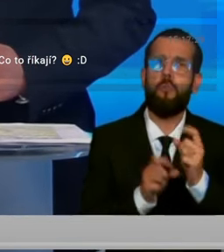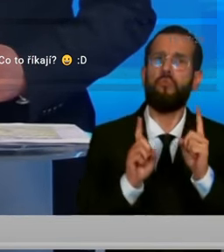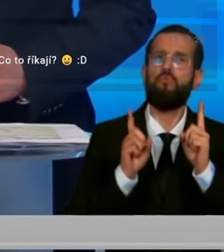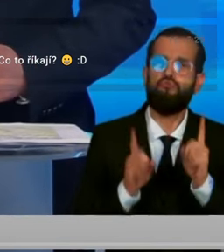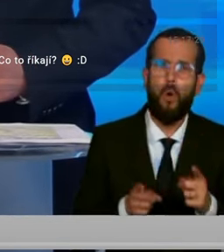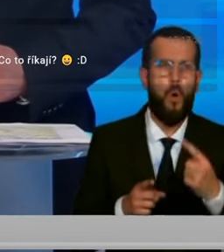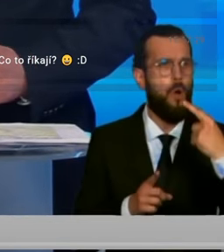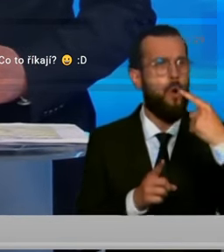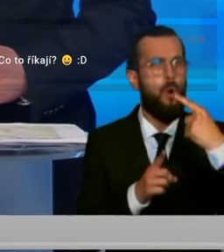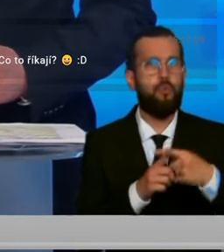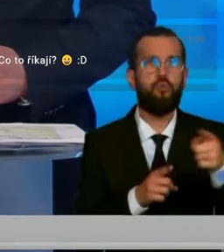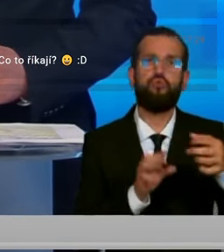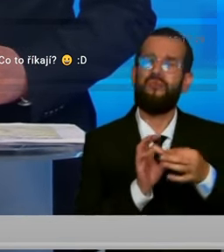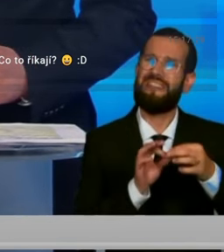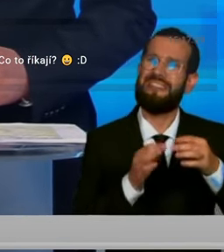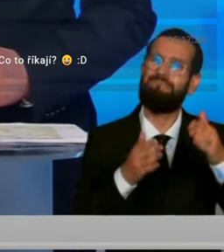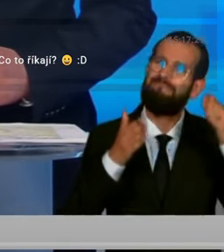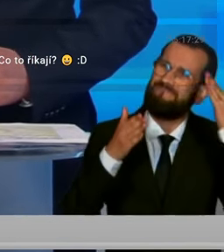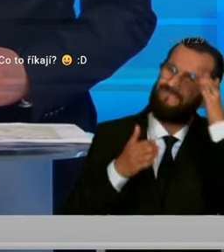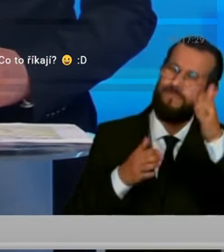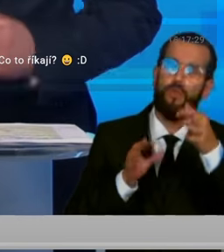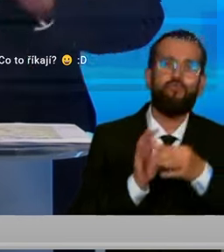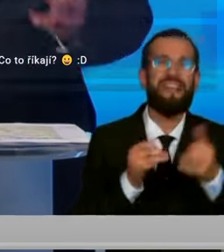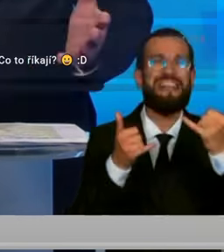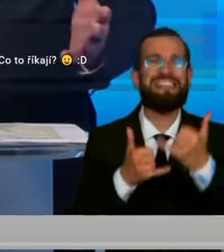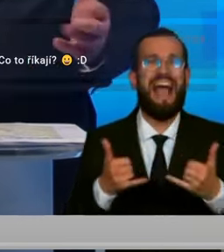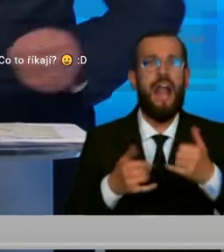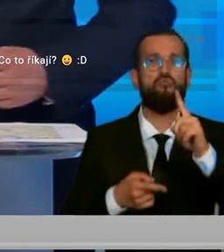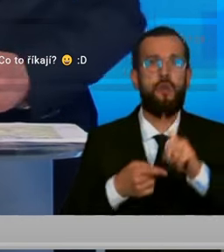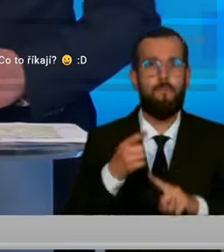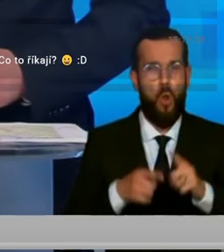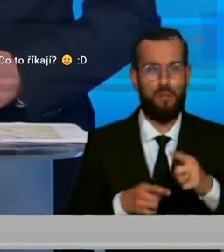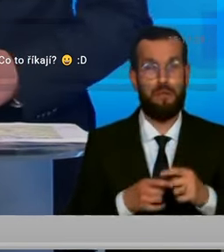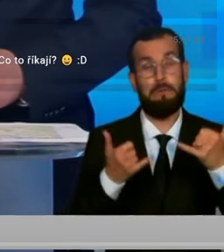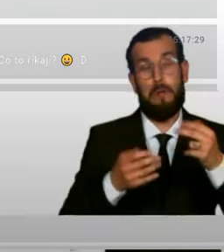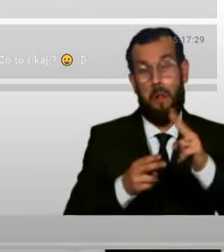aj na ich pozície k zahranično smerovaniu Môžeme